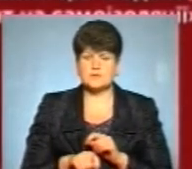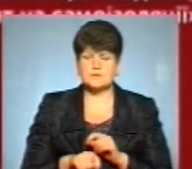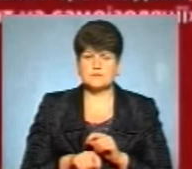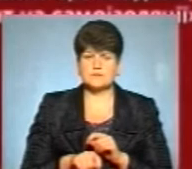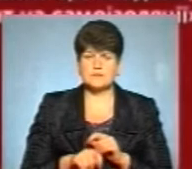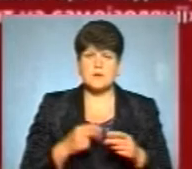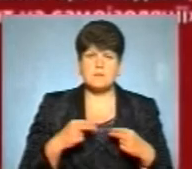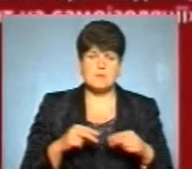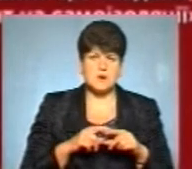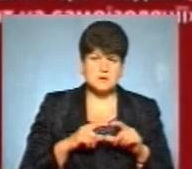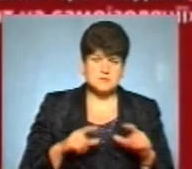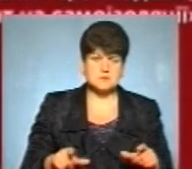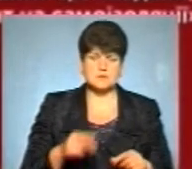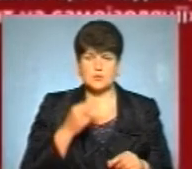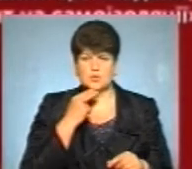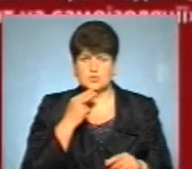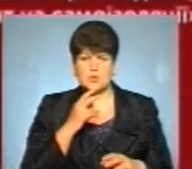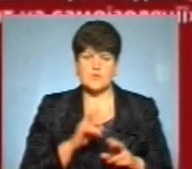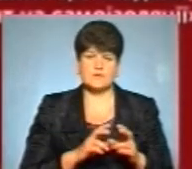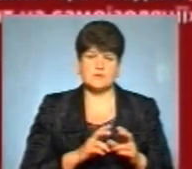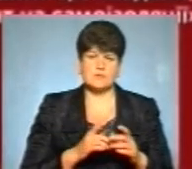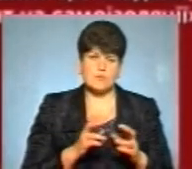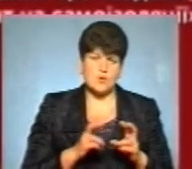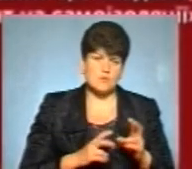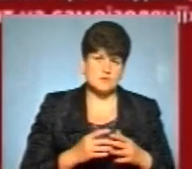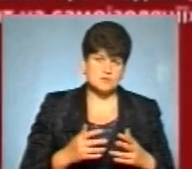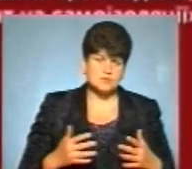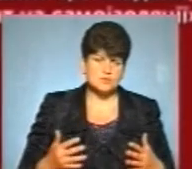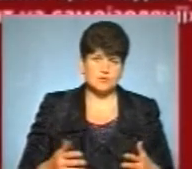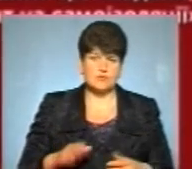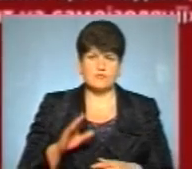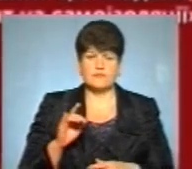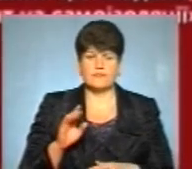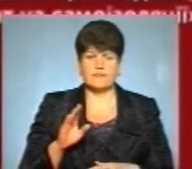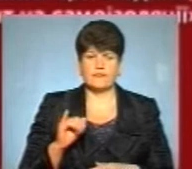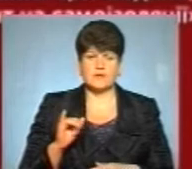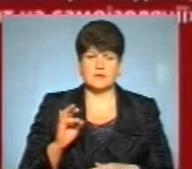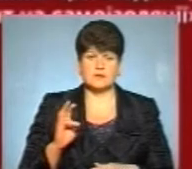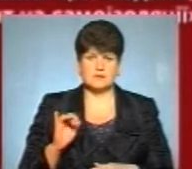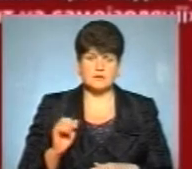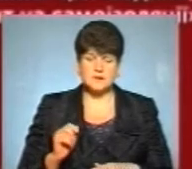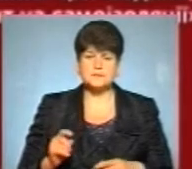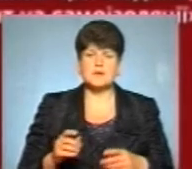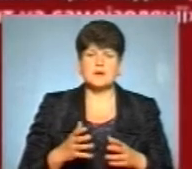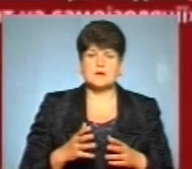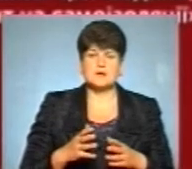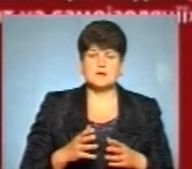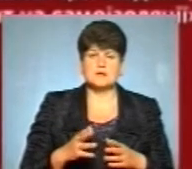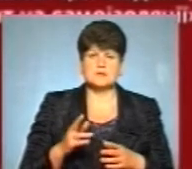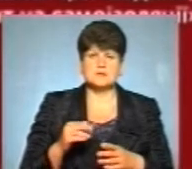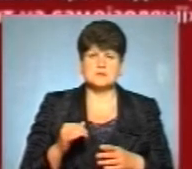перевіряють магазини, продуктові, промислові, вікна. ДНСС провела обробку